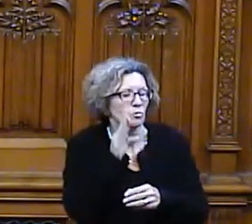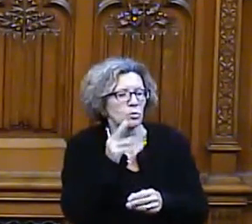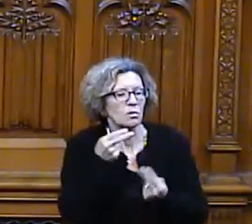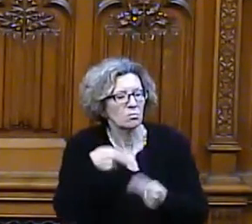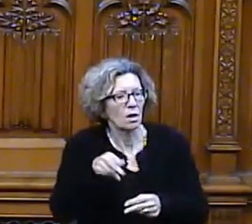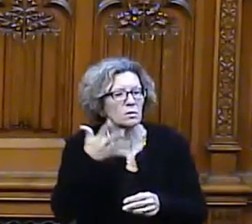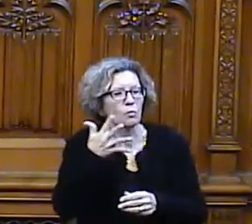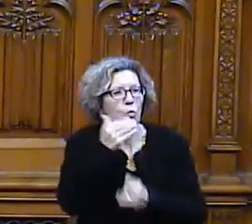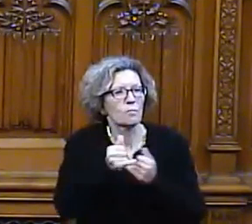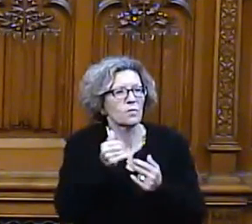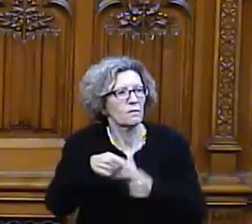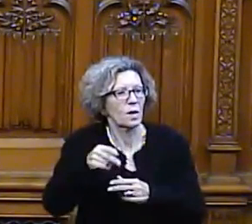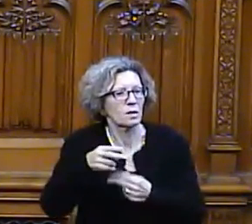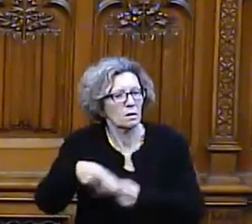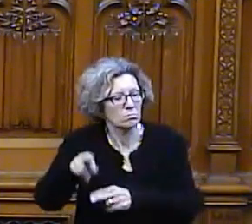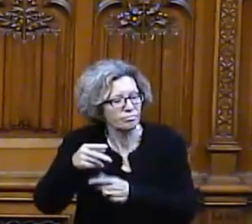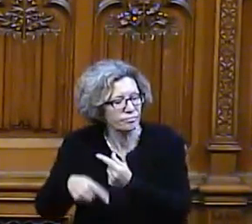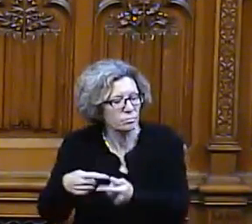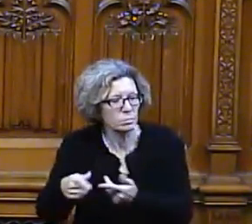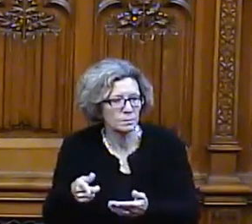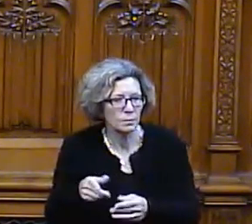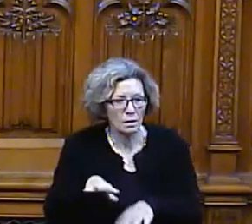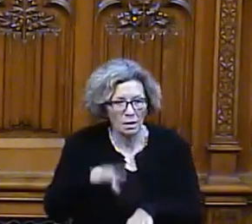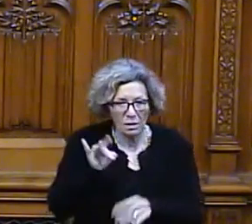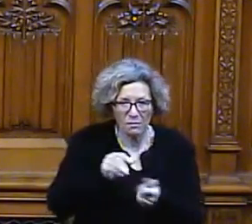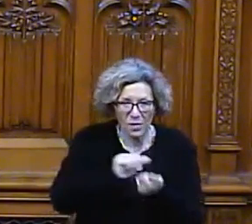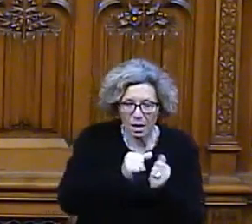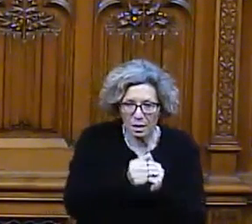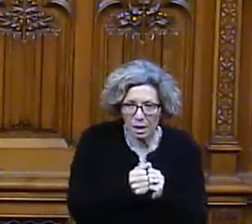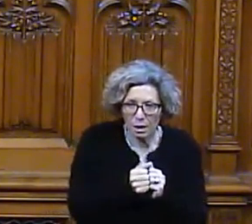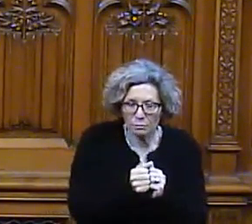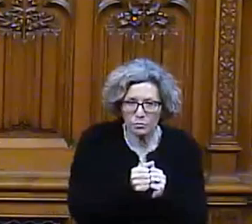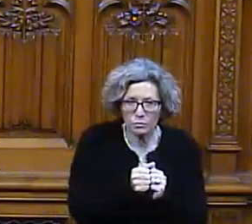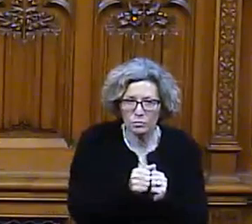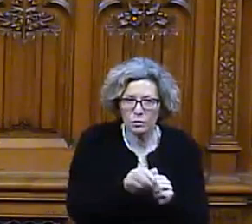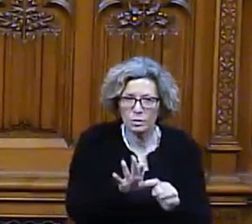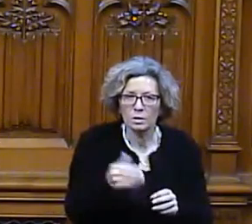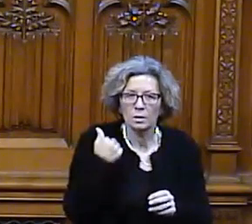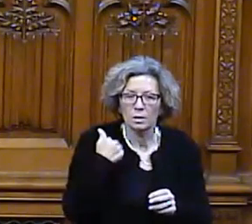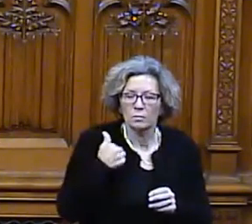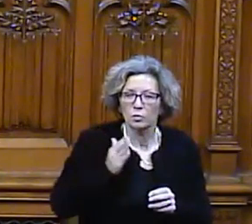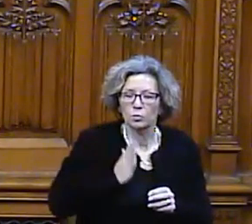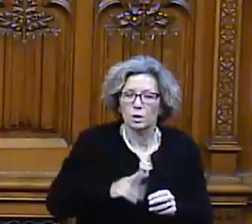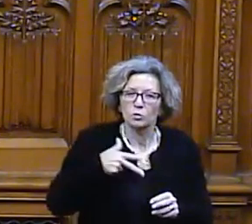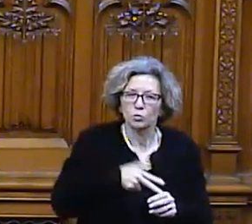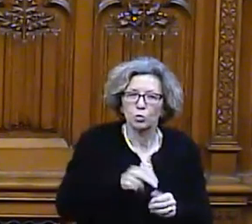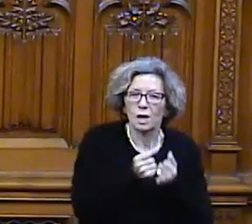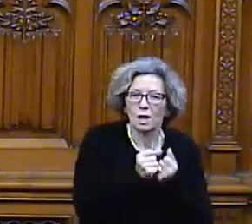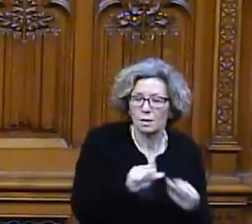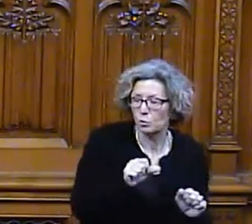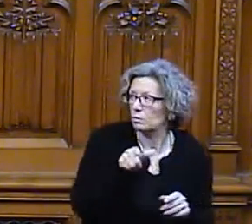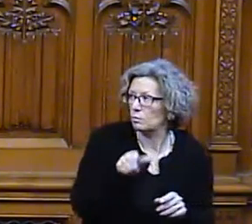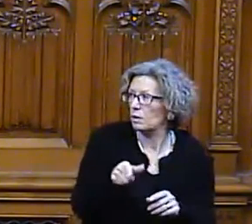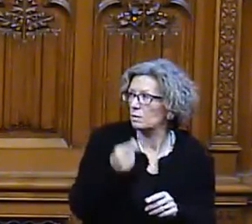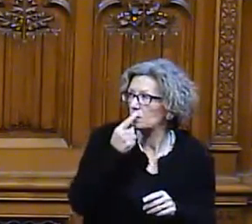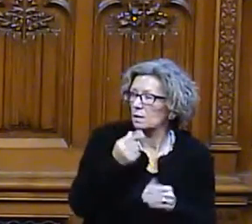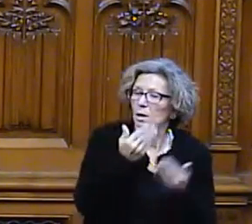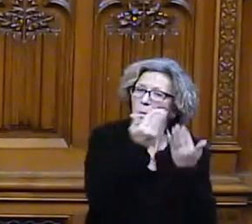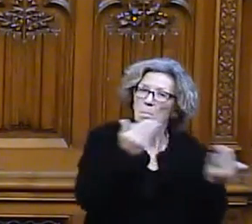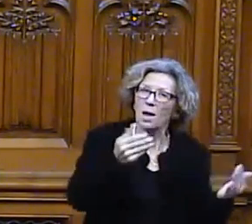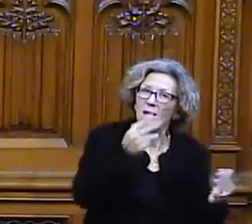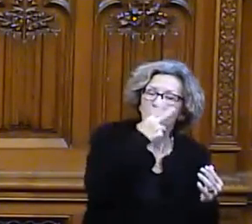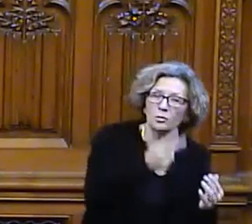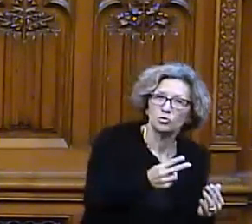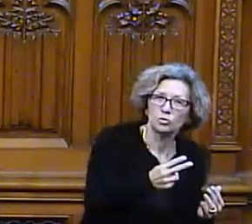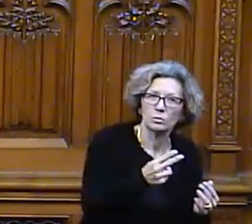nächsten 5 Jahren entwickeln? Und im Wahlkampf gab es ja, gerade von Seiten der Sozialdemokratie, wenn man sich die Plakate angesehen